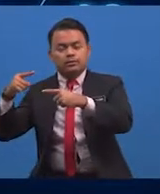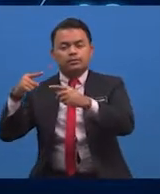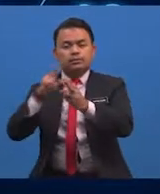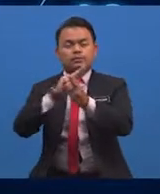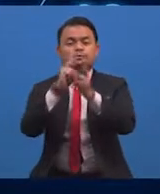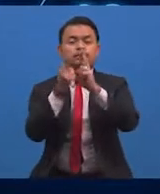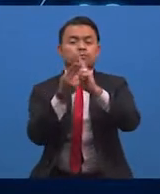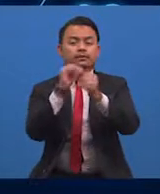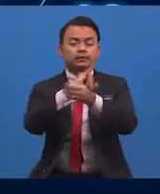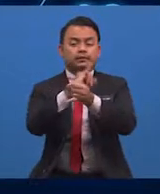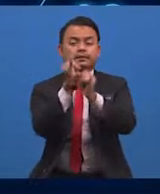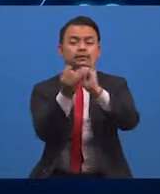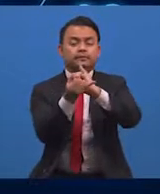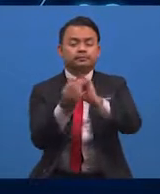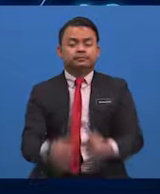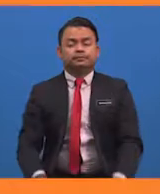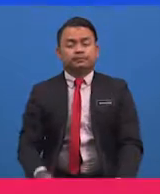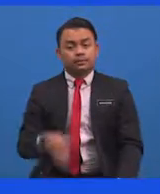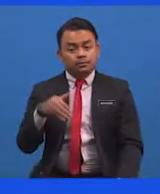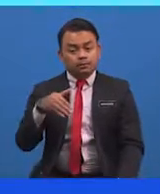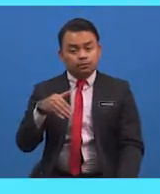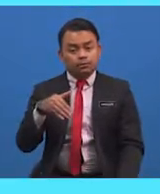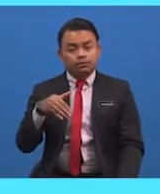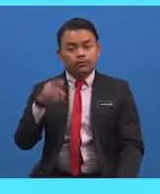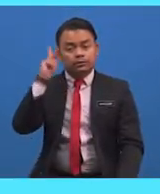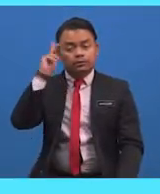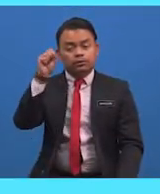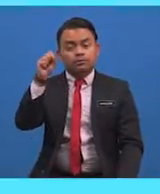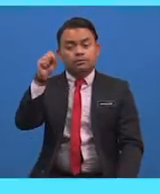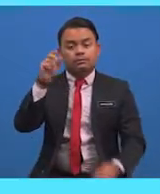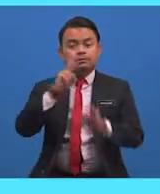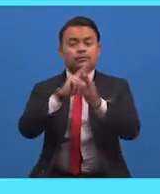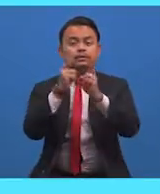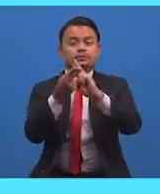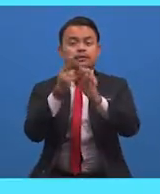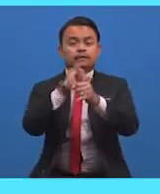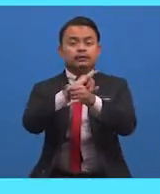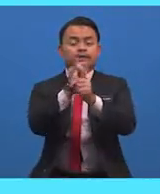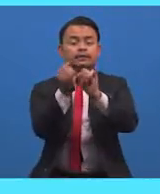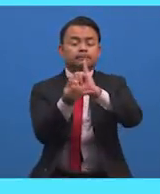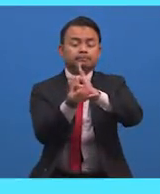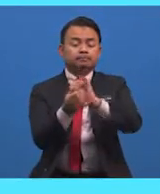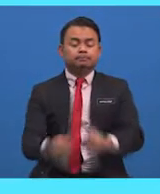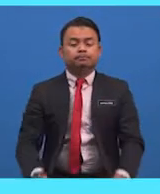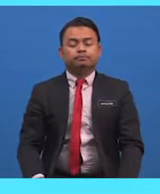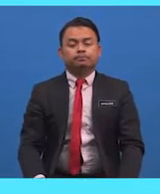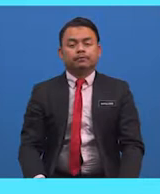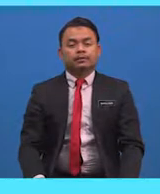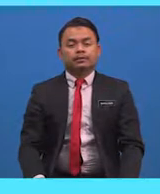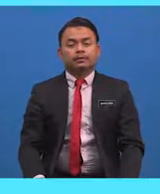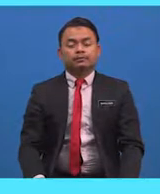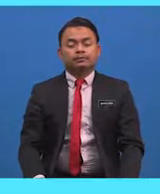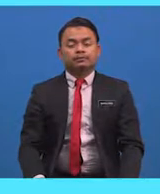kita fahami dahulu konsep perubahan iklim. Konsep perubahan iklim merujuk kepada suatu